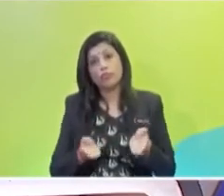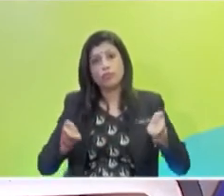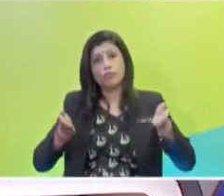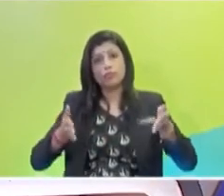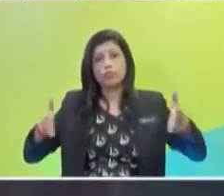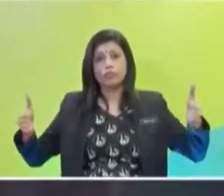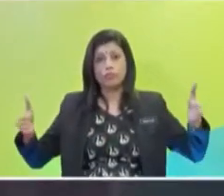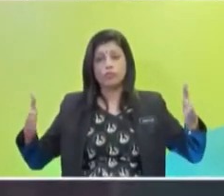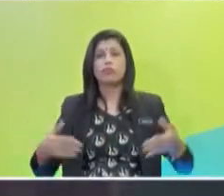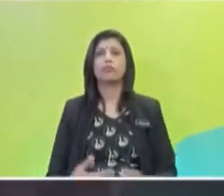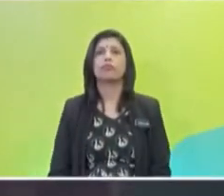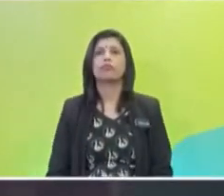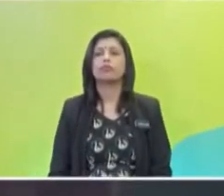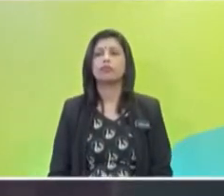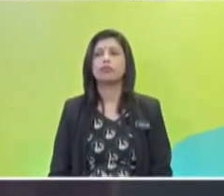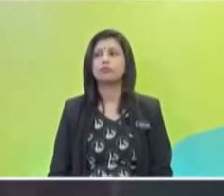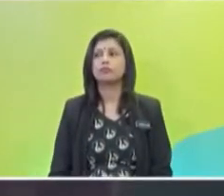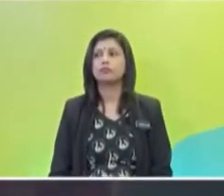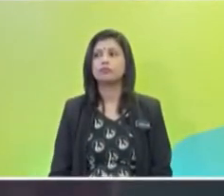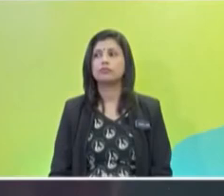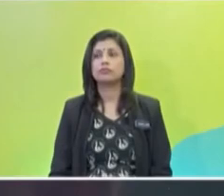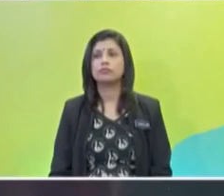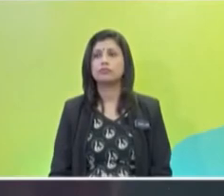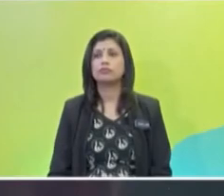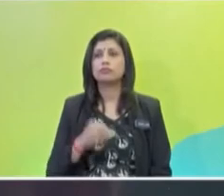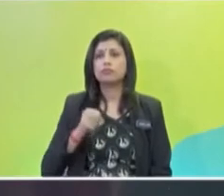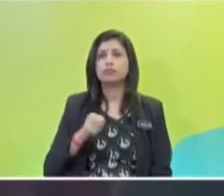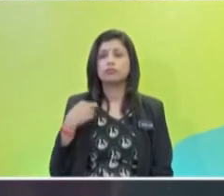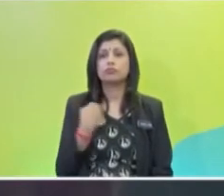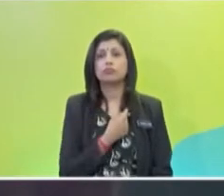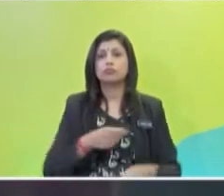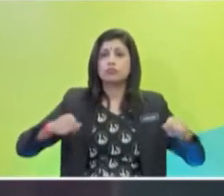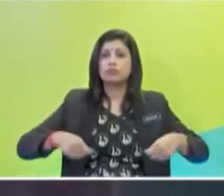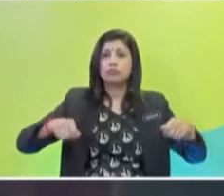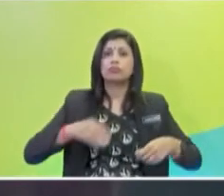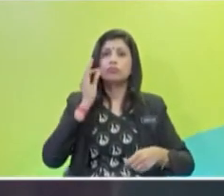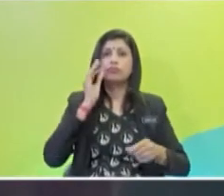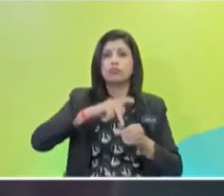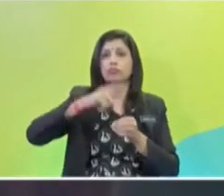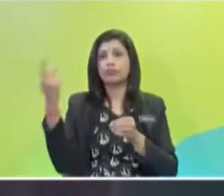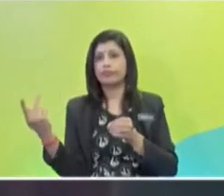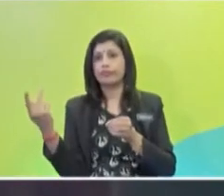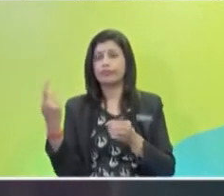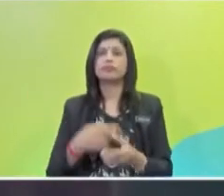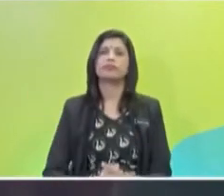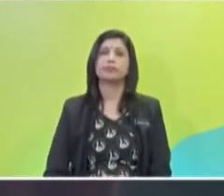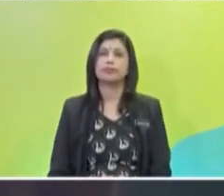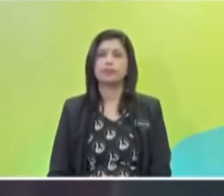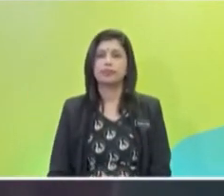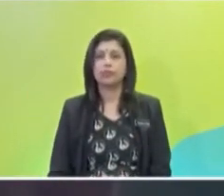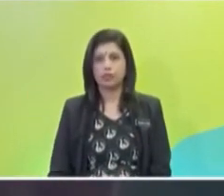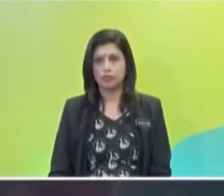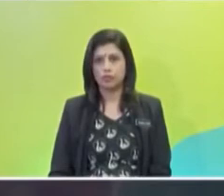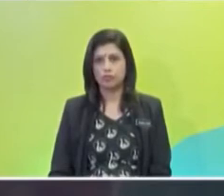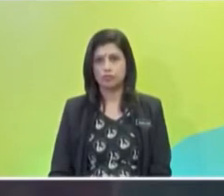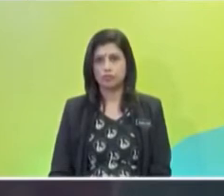sebab kita tak nak buah-buahan kita ni terkeluar. Okey. Kita masukkan buah yang